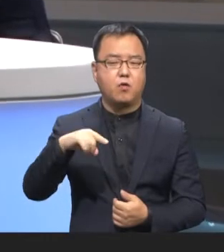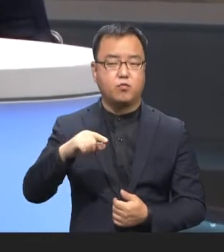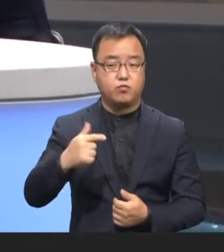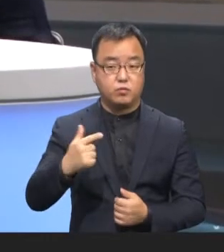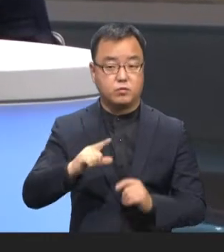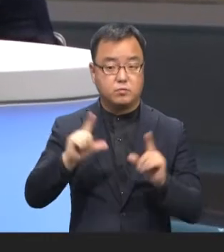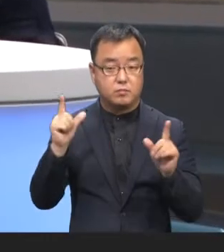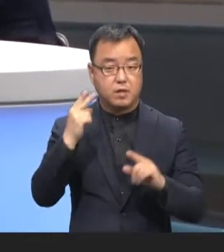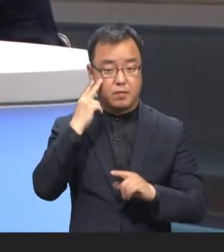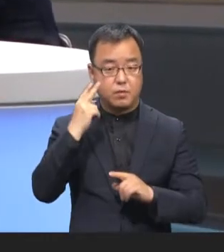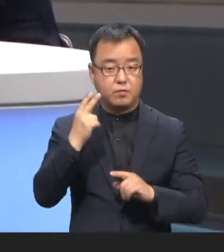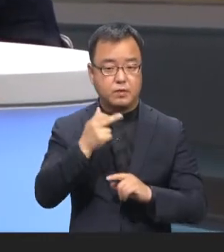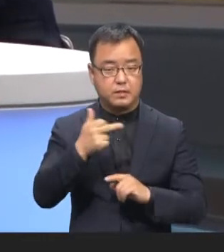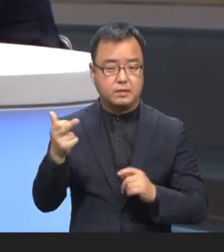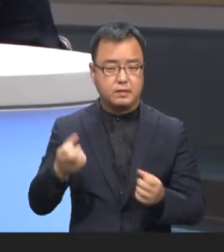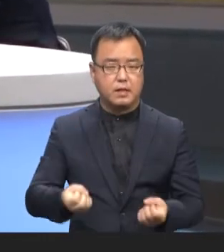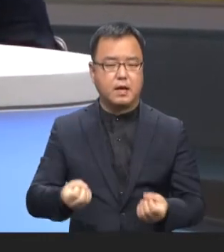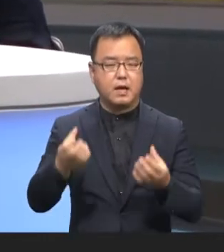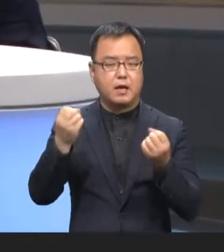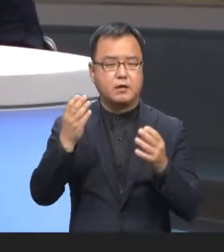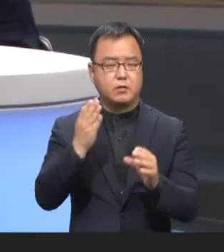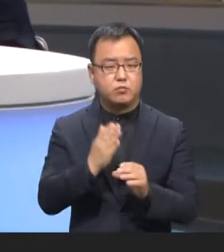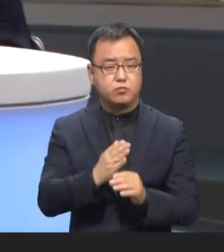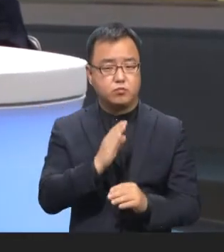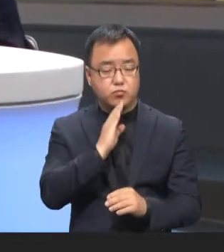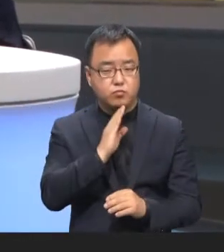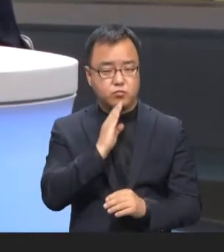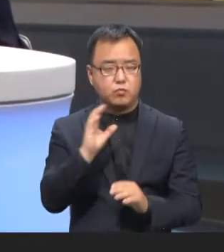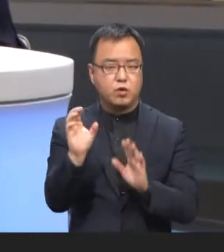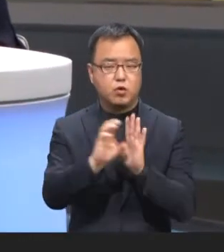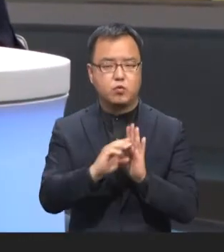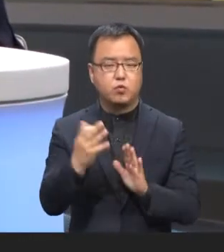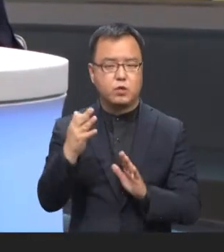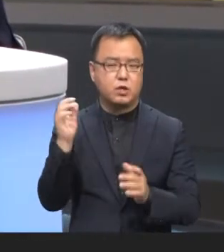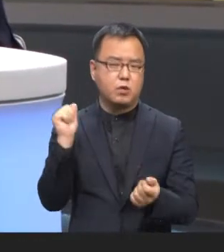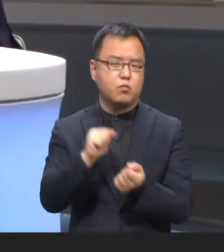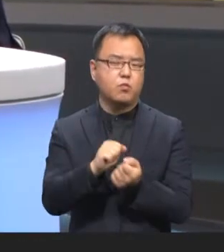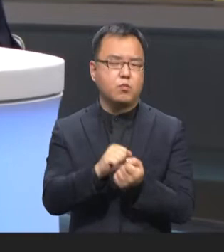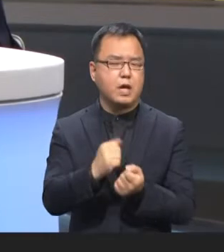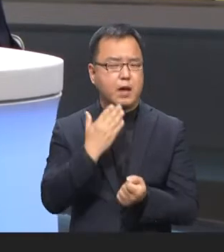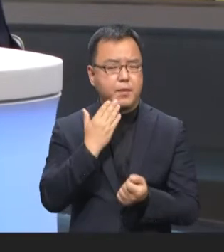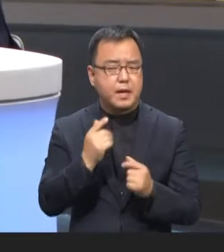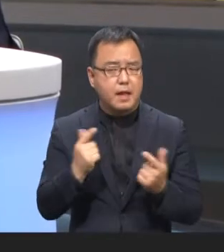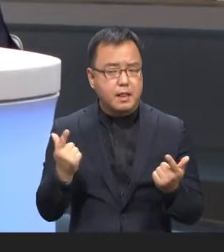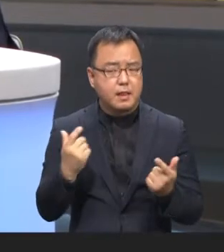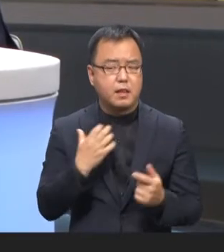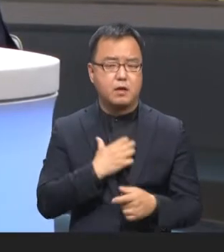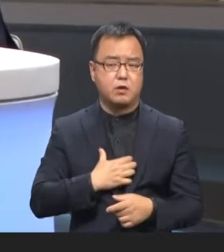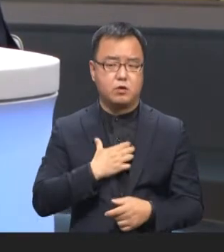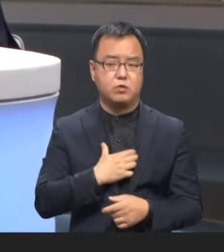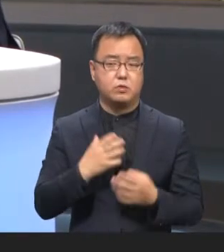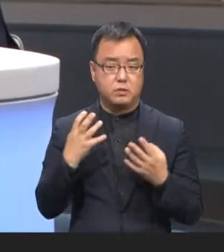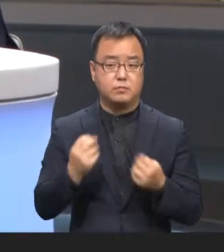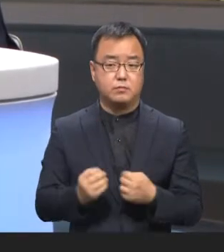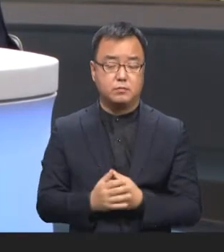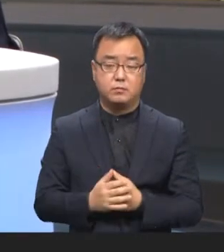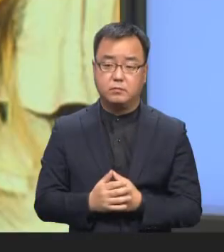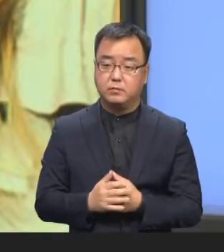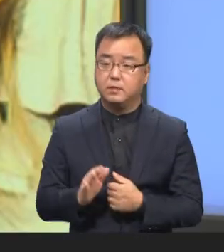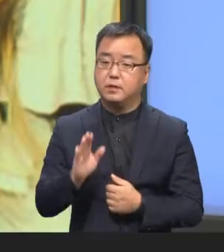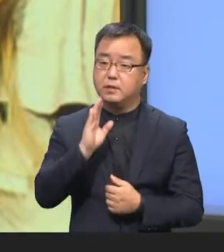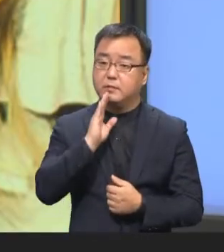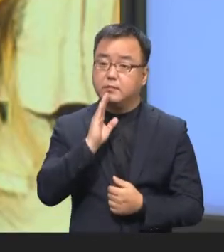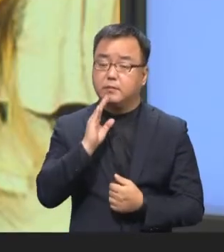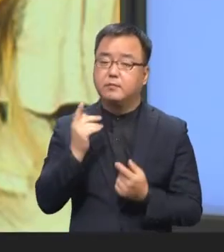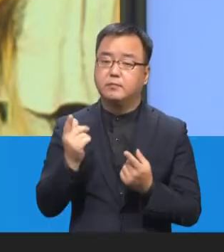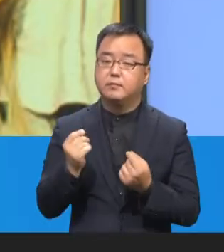뭐라 크게 좀 치러진 행사다 보니까 코로나가 확산되는 계기가 되지 않을지 우려하는 사람들이 많다구요 1 그렇습니다 그래서 어쭈